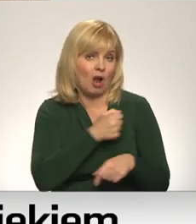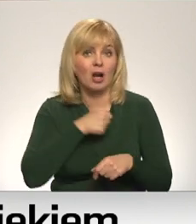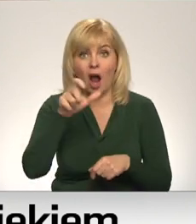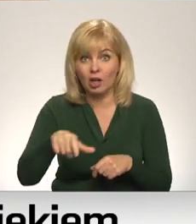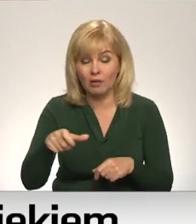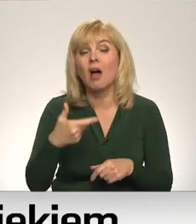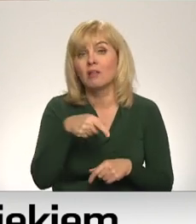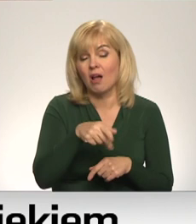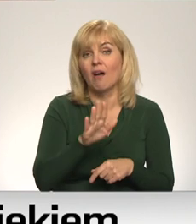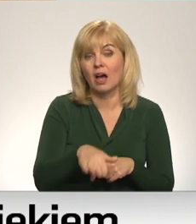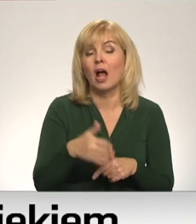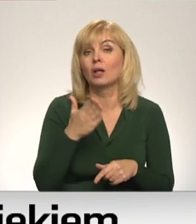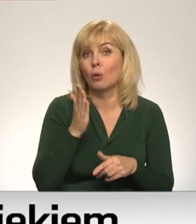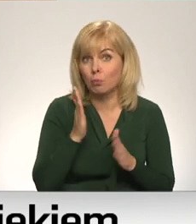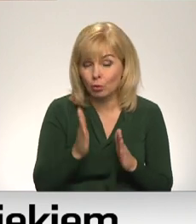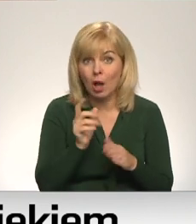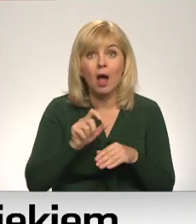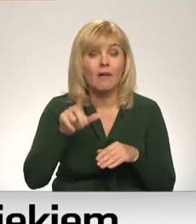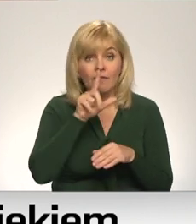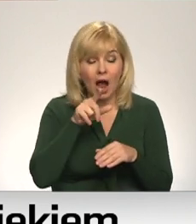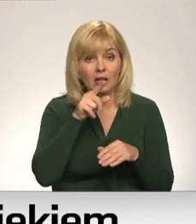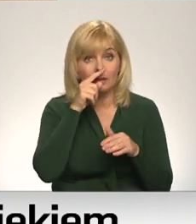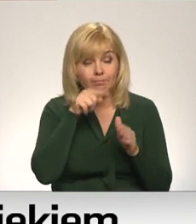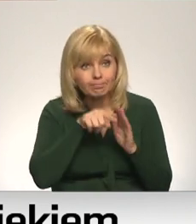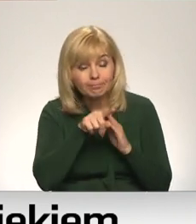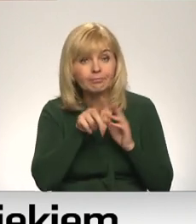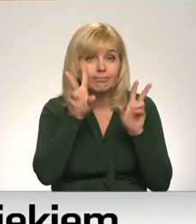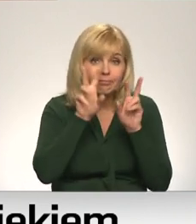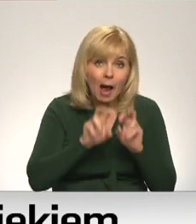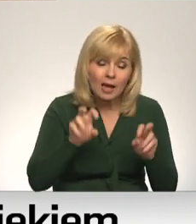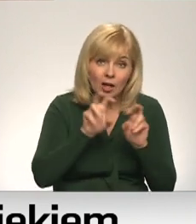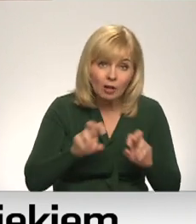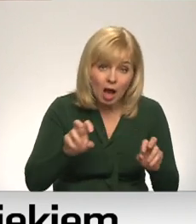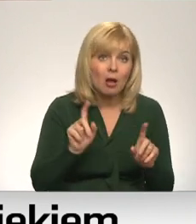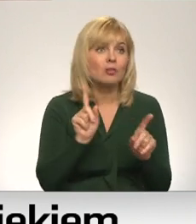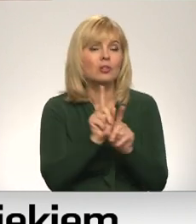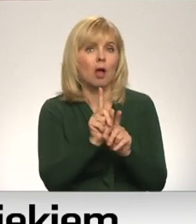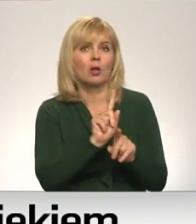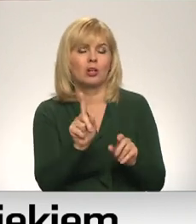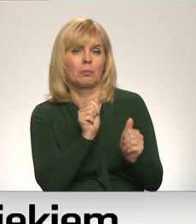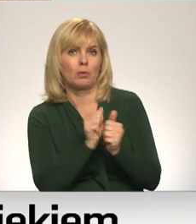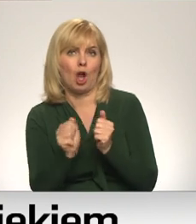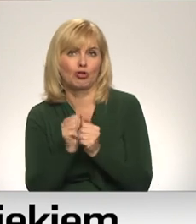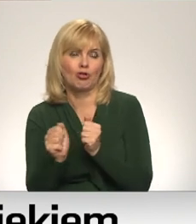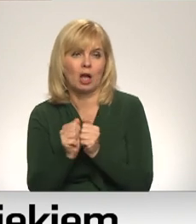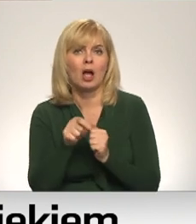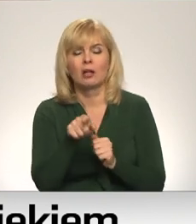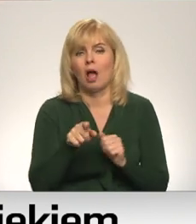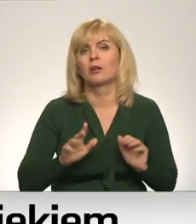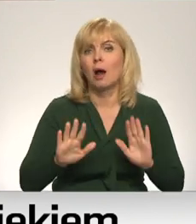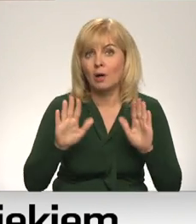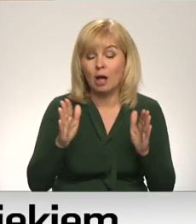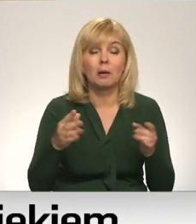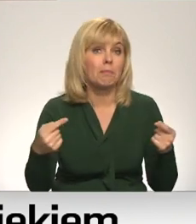arī varētu būt. Bet jo tu vairāk sāc tu informāciju meklēt, jo tu saskaties aizvien biežāk ar tādiem gadījumiem,